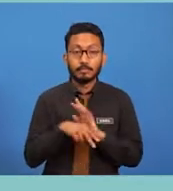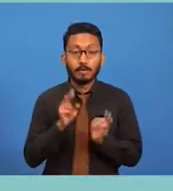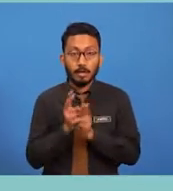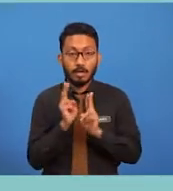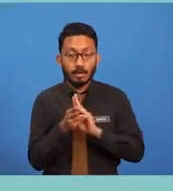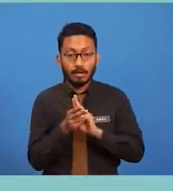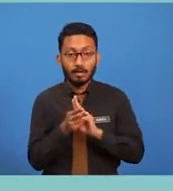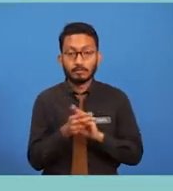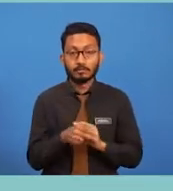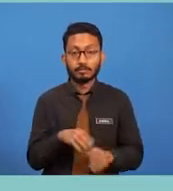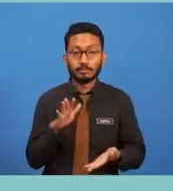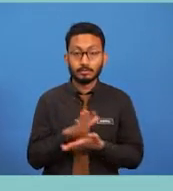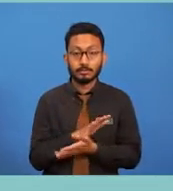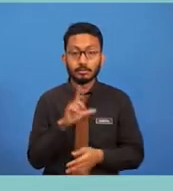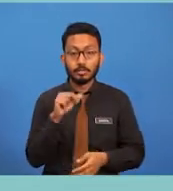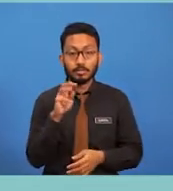murid-murid?